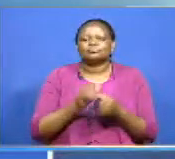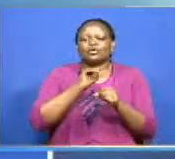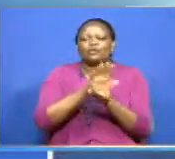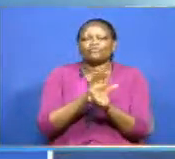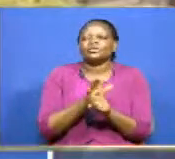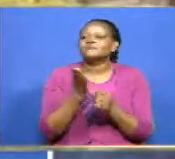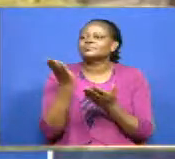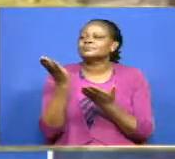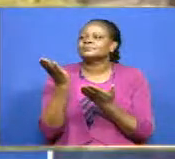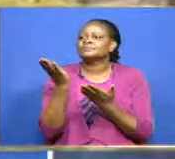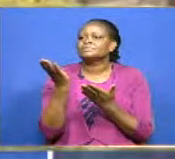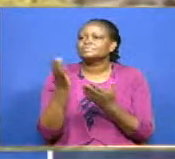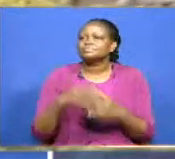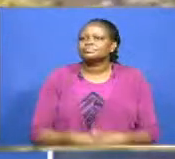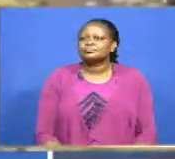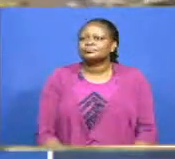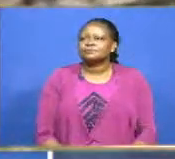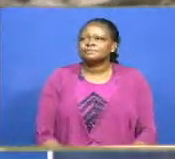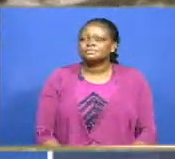Kamau.